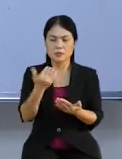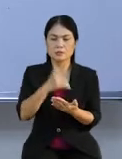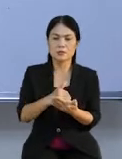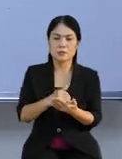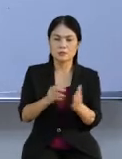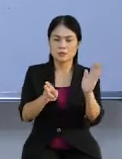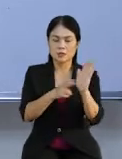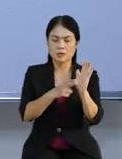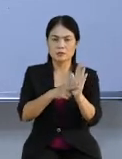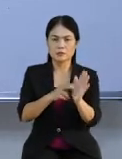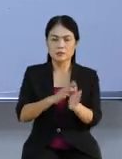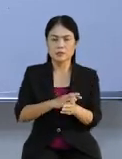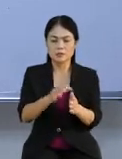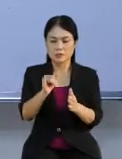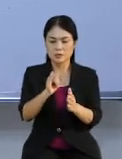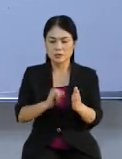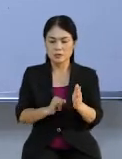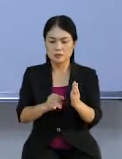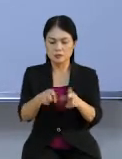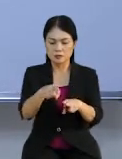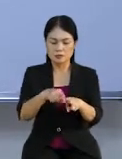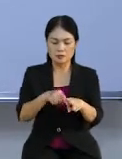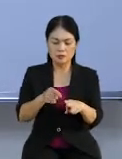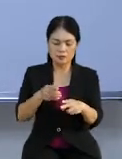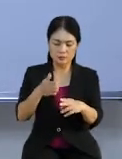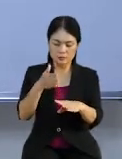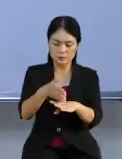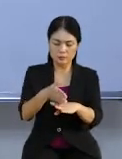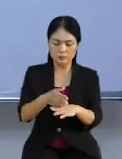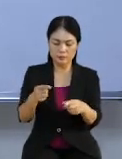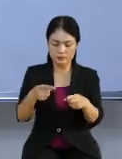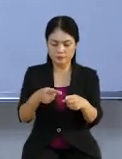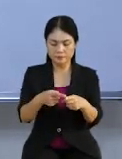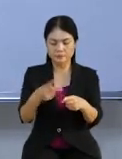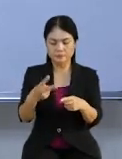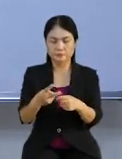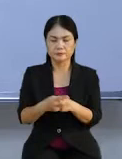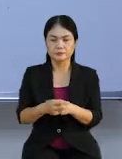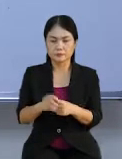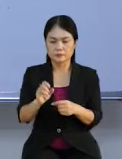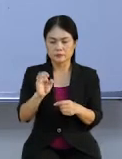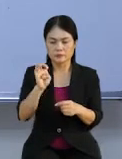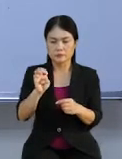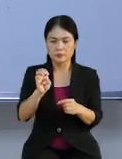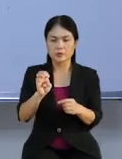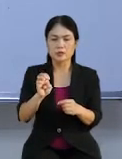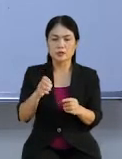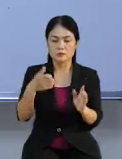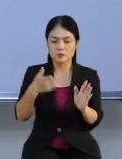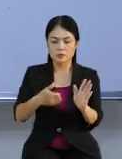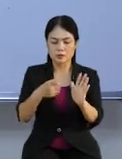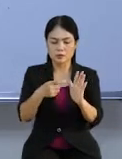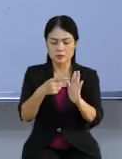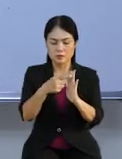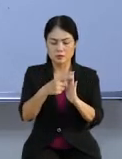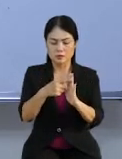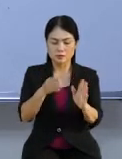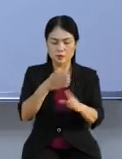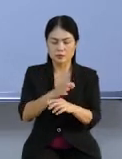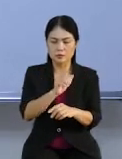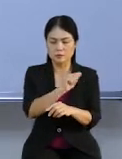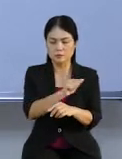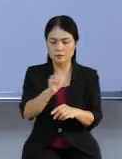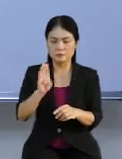làm bài càng cho bạn cái thá cú bẩn toát cắt tam trong nói pro sấp tiền pi này nú đài cắt tam bẩn toát A